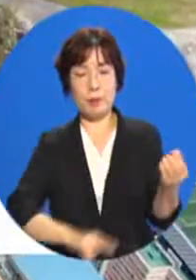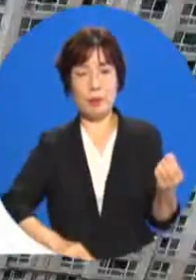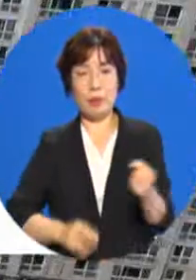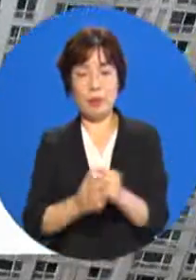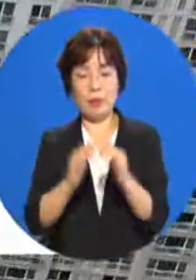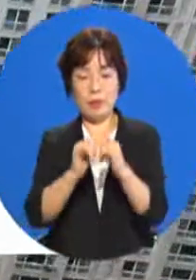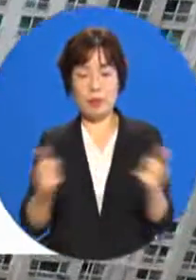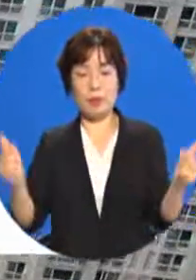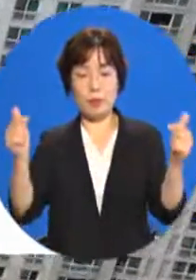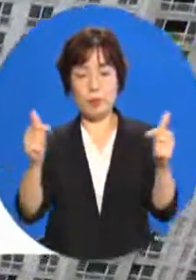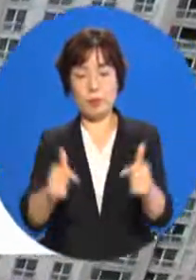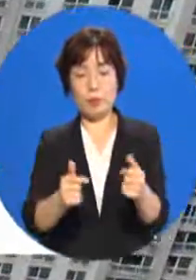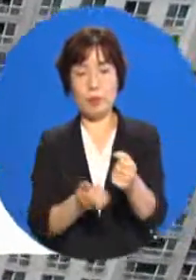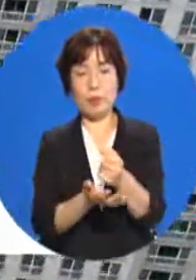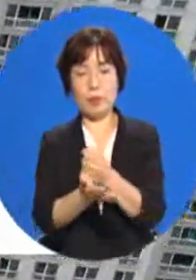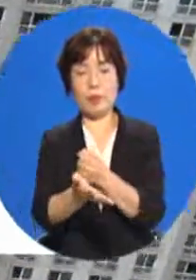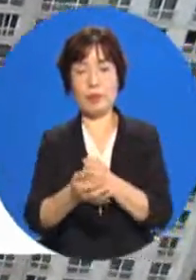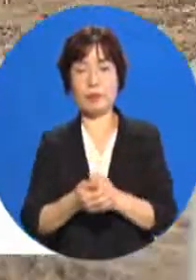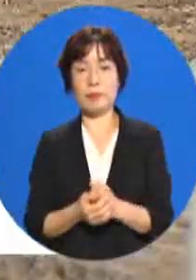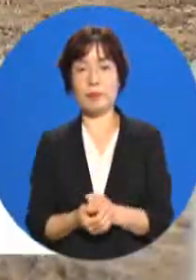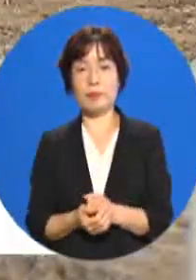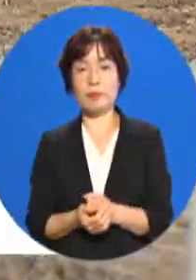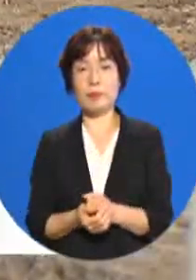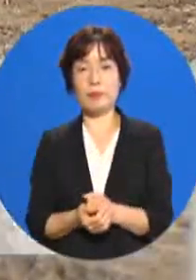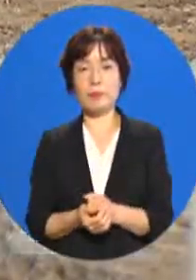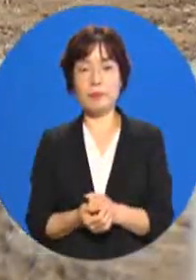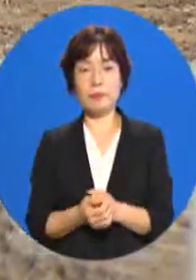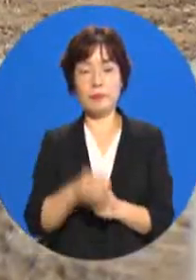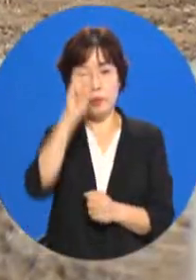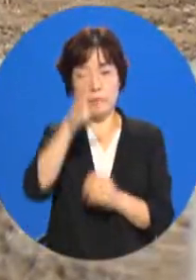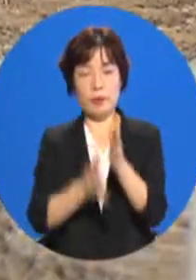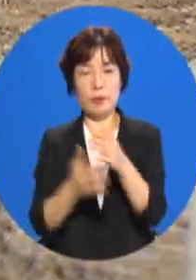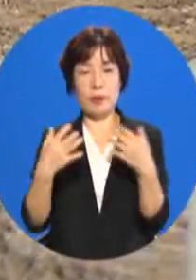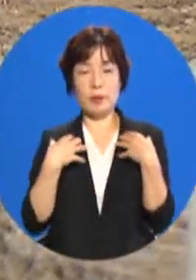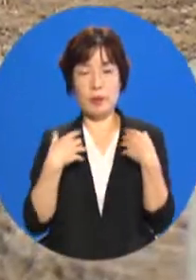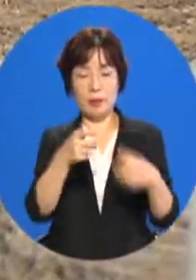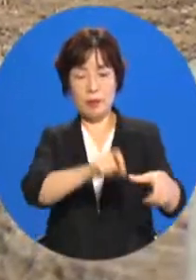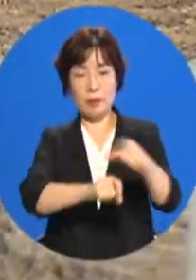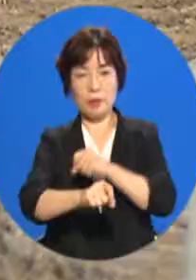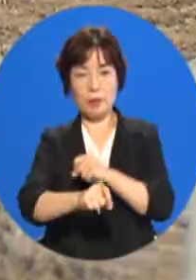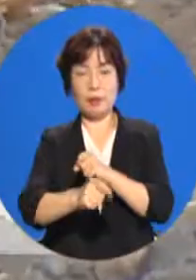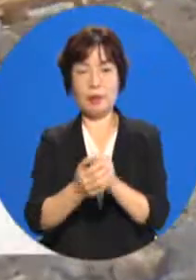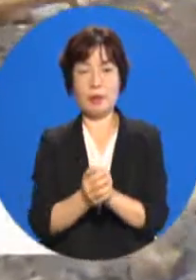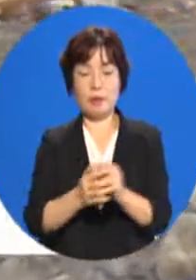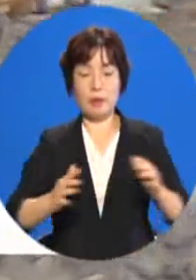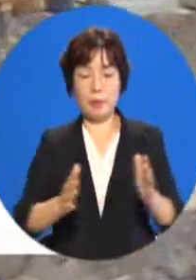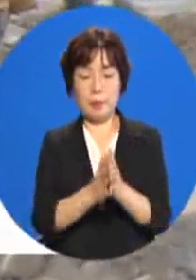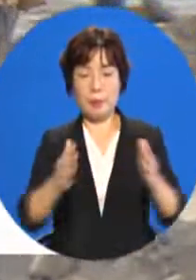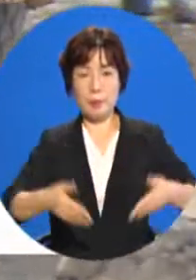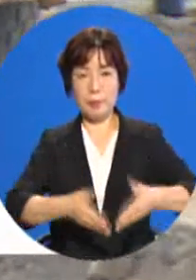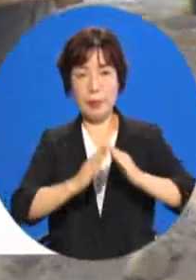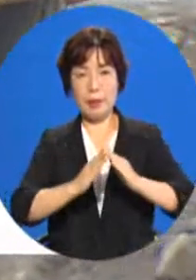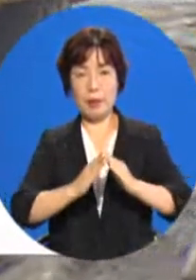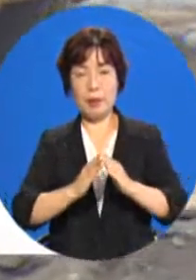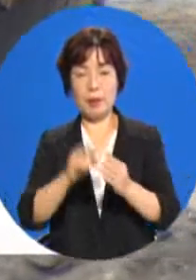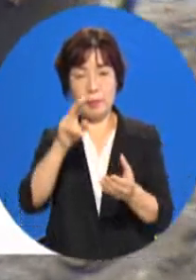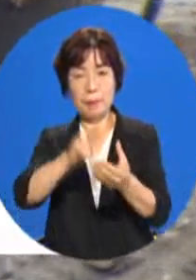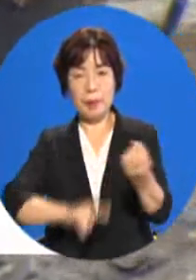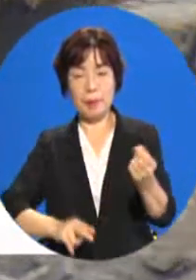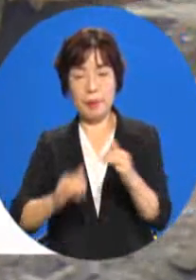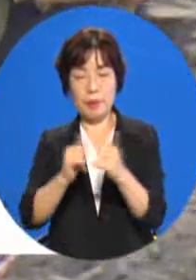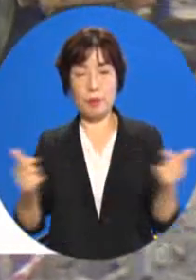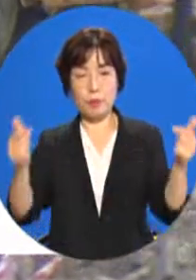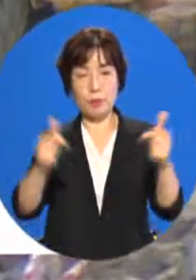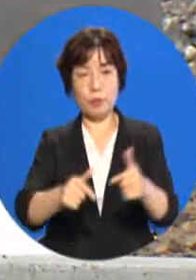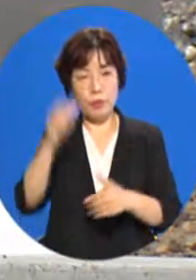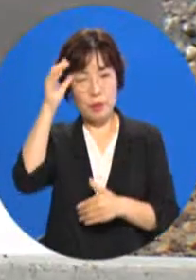인구 감소에 영향을 주고 있다는 분석입니다. 광양시 역시 적극적인 개발과 분양으로 인구 유입을 기대하고 있지만 다른